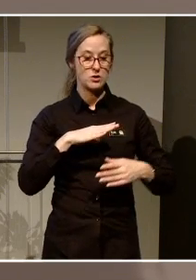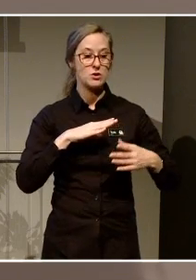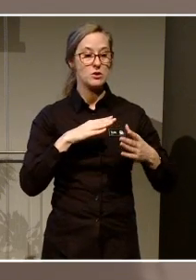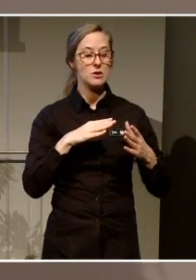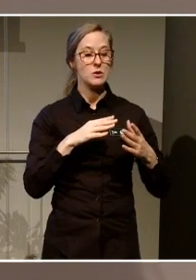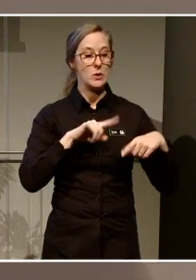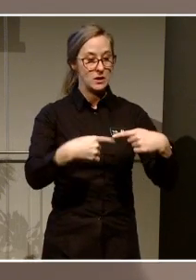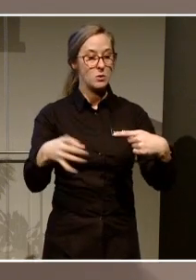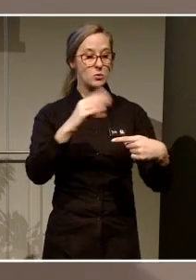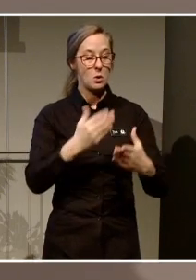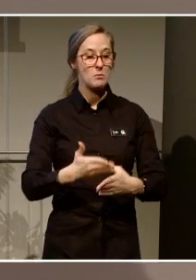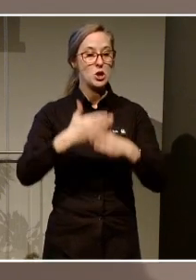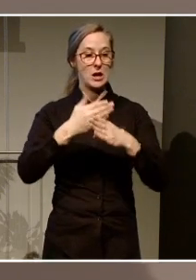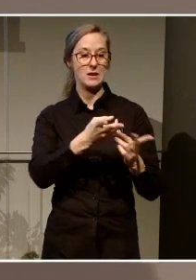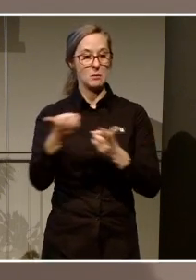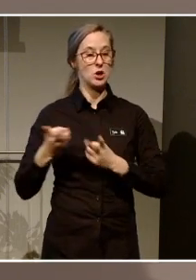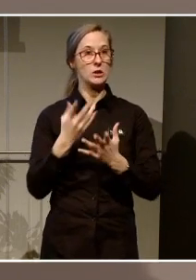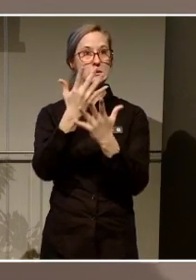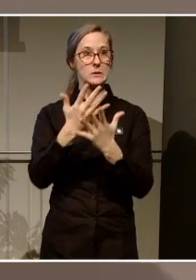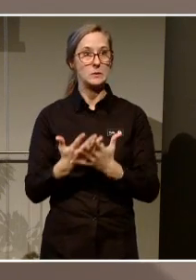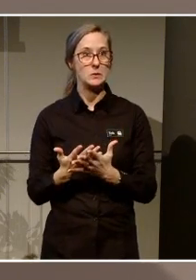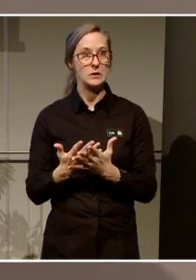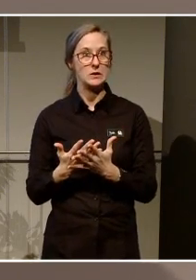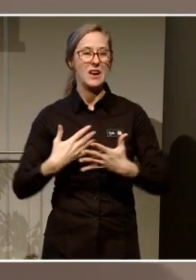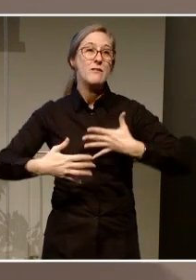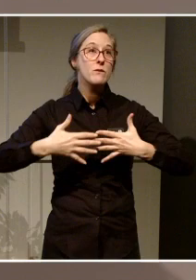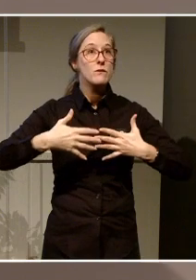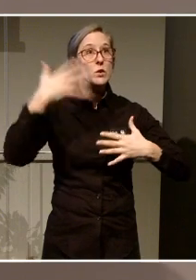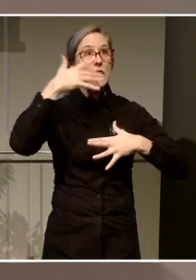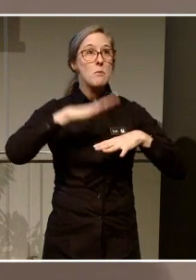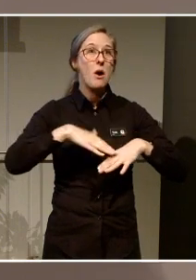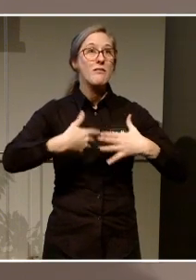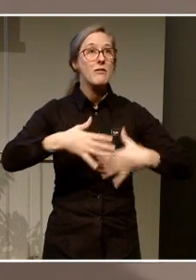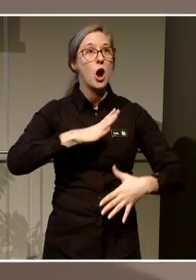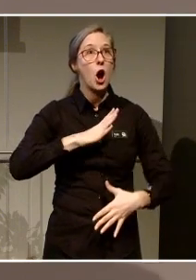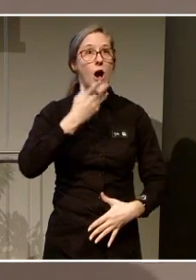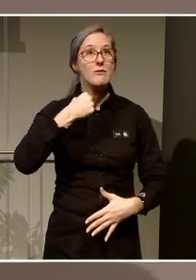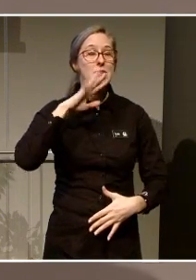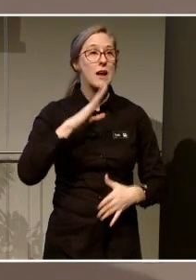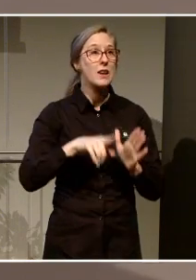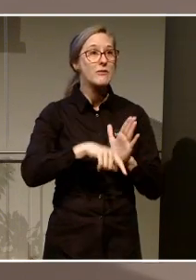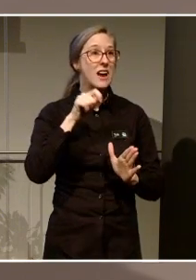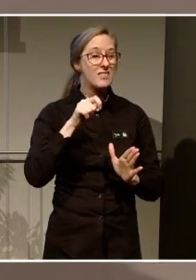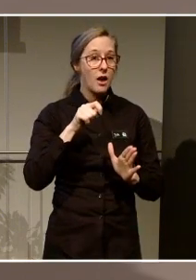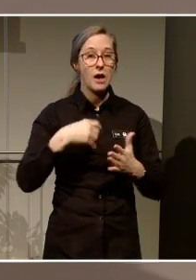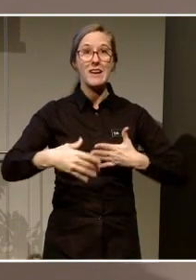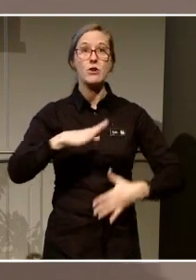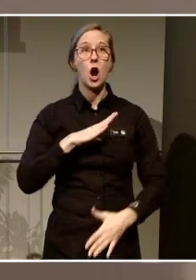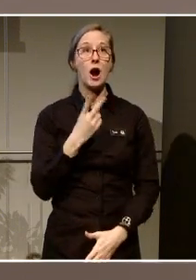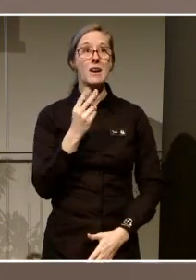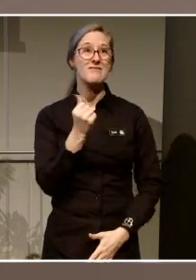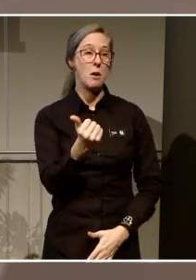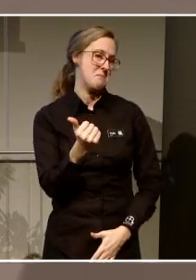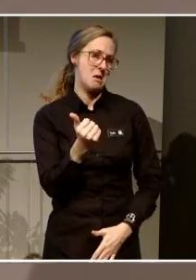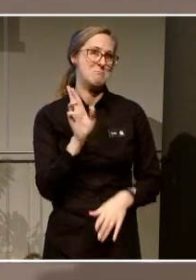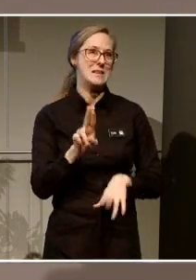demokratiska strukturer. Vi funderar inte på varför vi har föräldraförsäkring. Varför vi kan vabba, det tycker vi är helt naturligt. Då